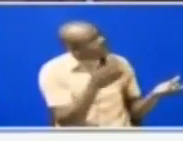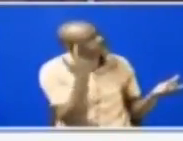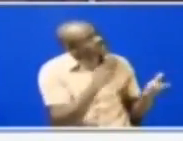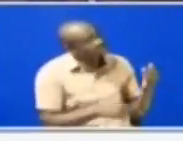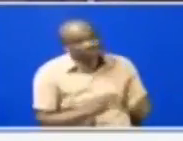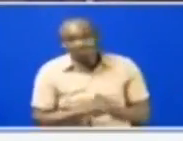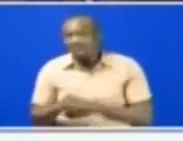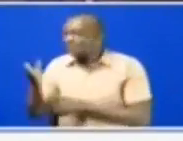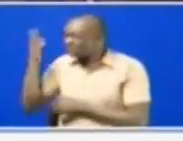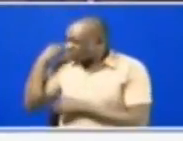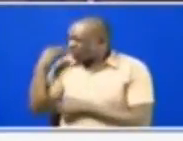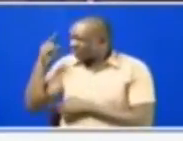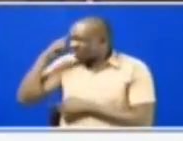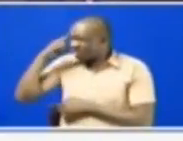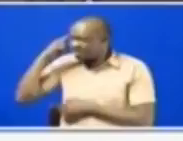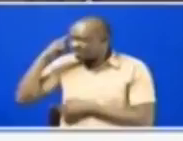kidogo gani? Sana. Hiyo kwa karibu